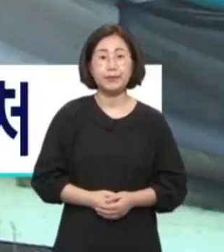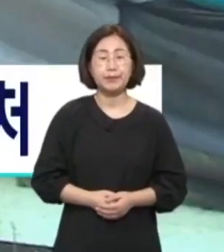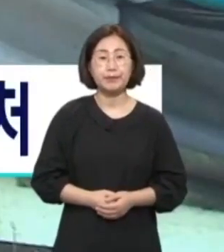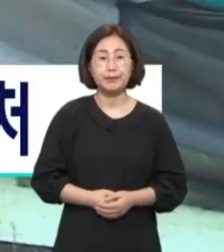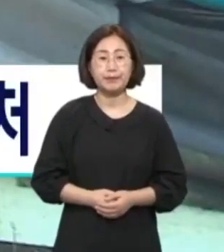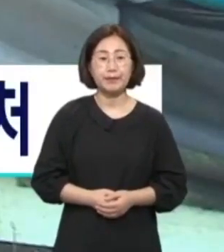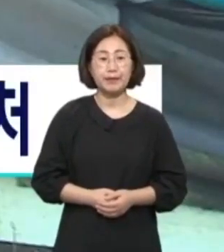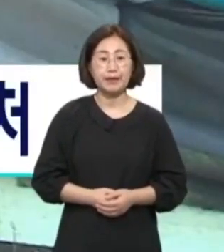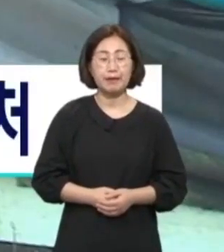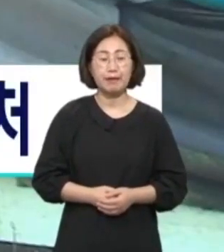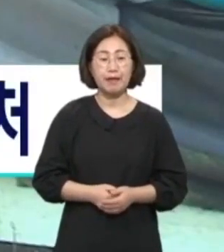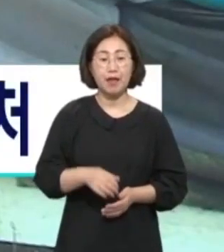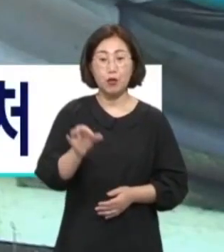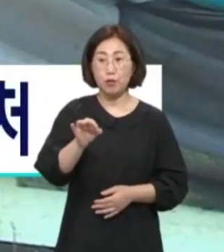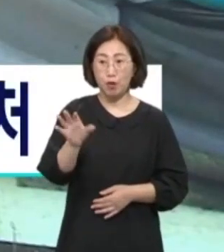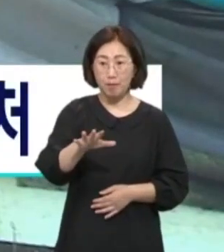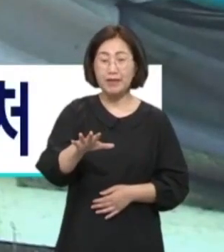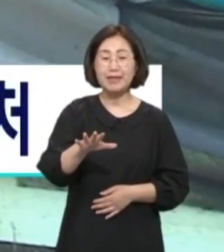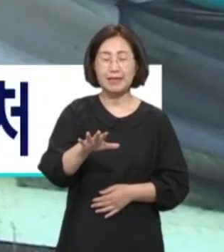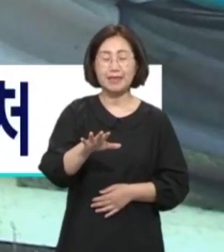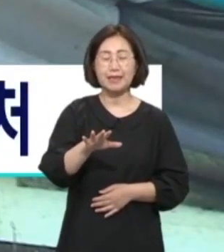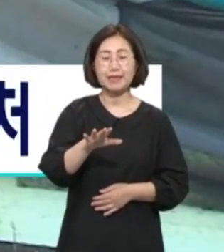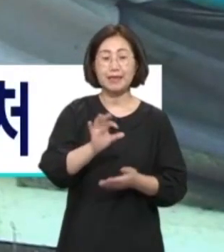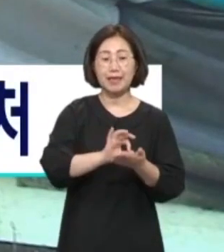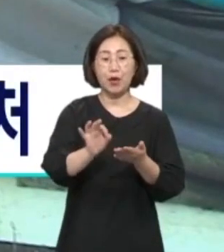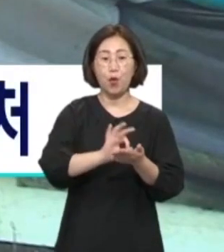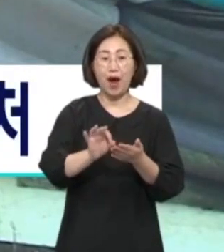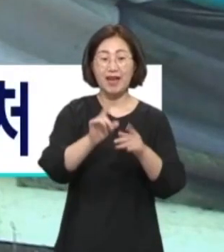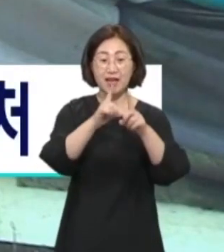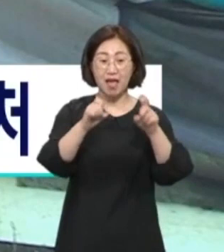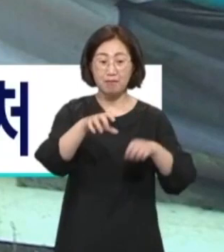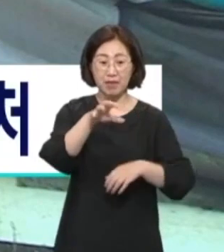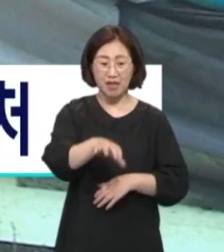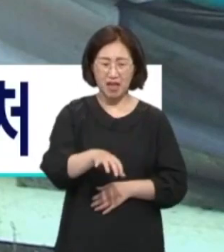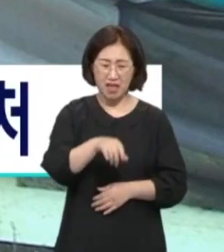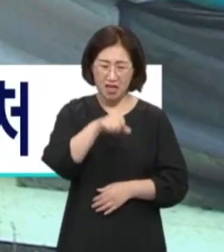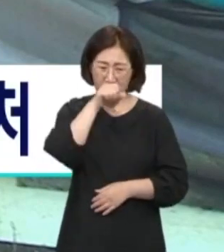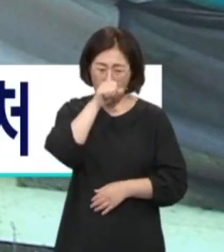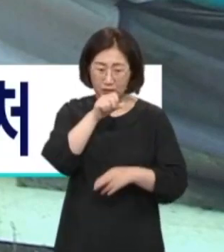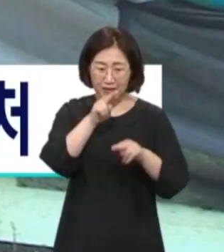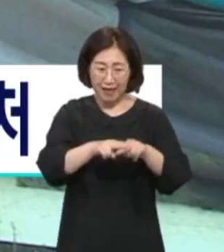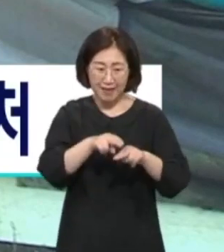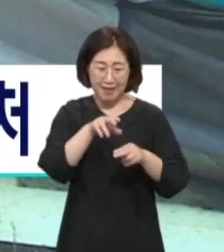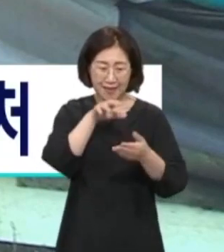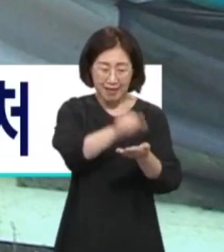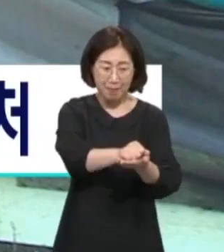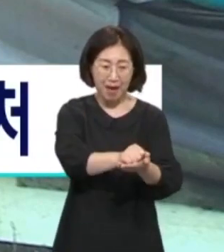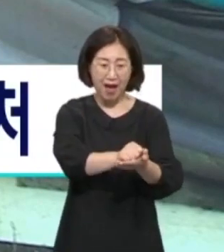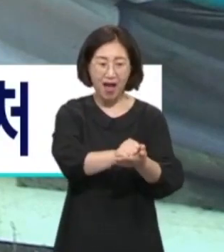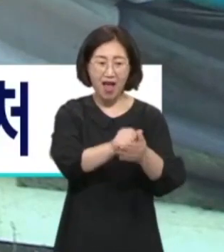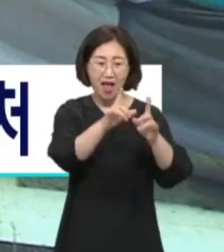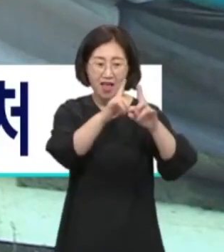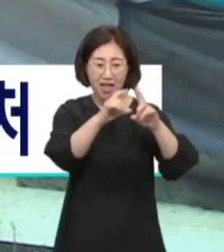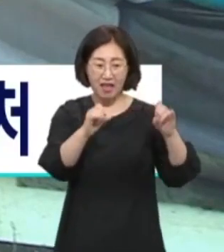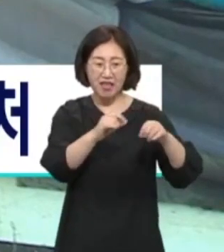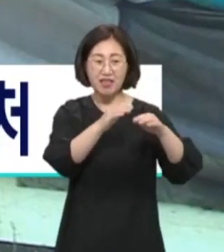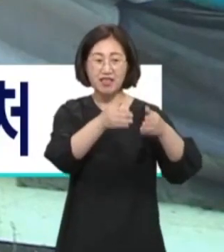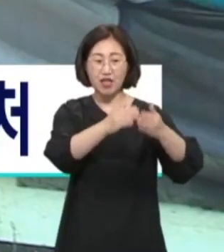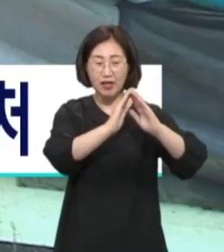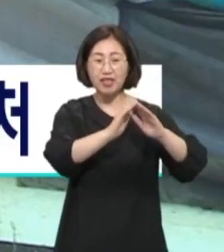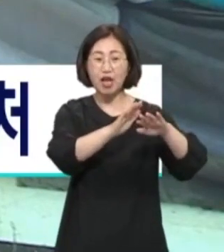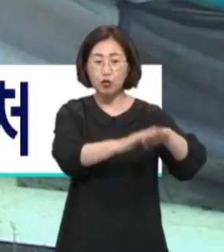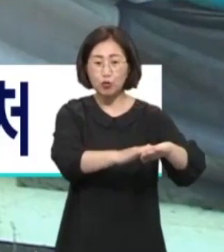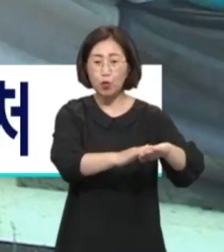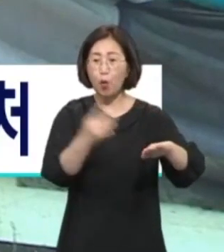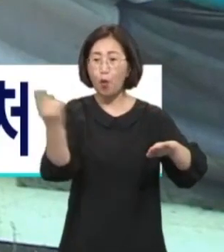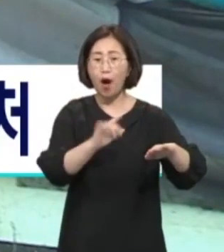무료로 캠핑을 즐길 수 있는 대전의 한 야영장에서 명당 자리를 찾아 텐트를 설치해 놓고 장기간 방치하는 이른바 텐트